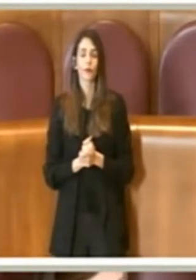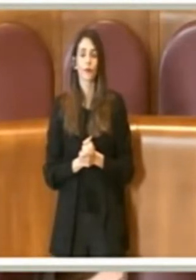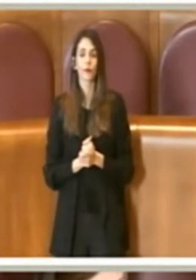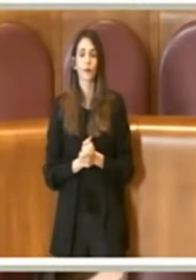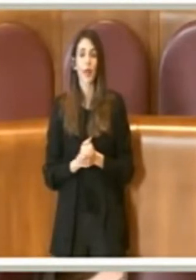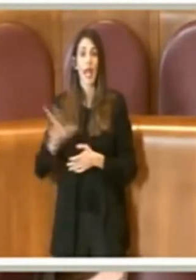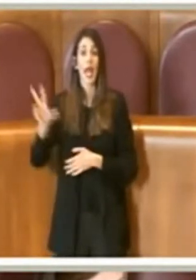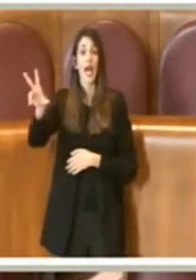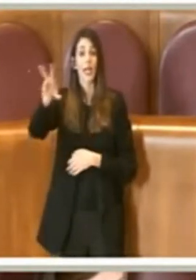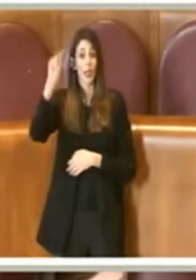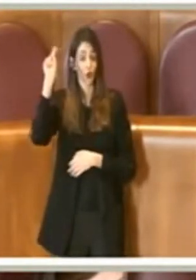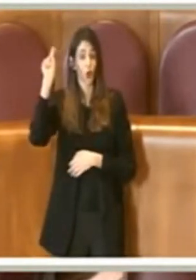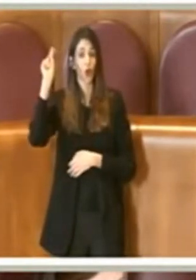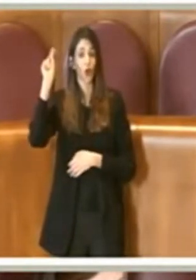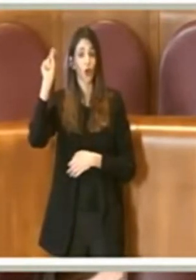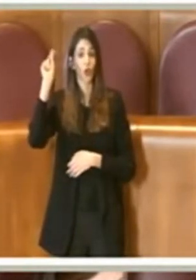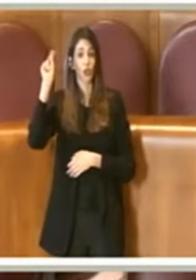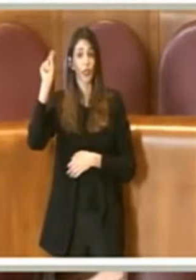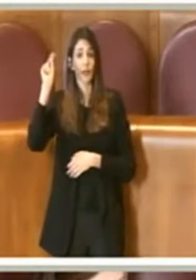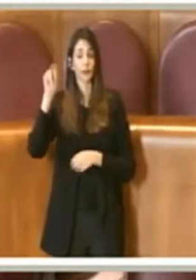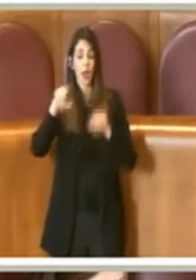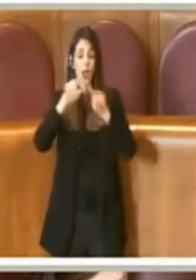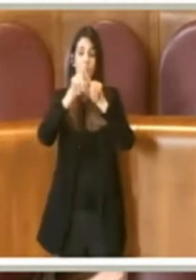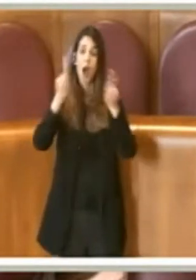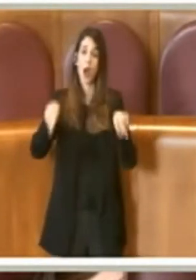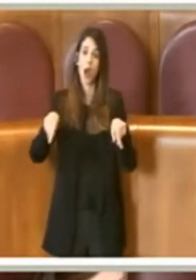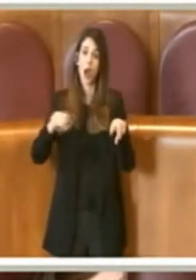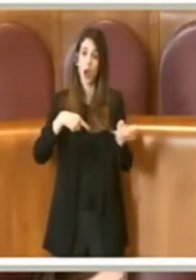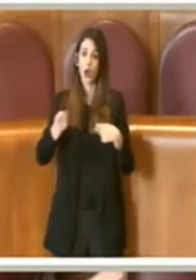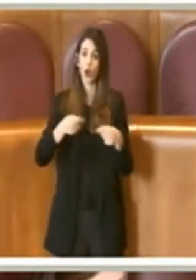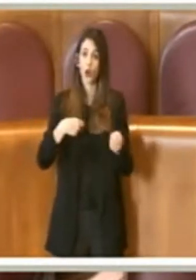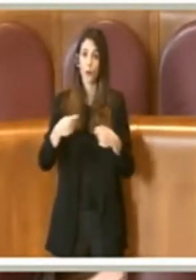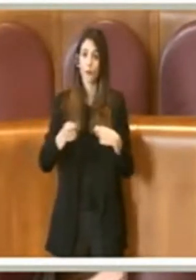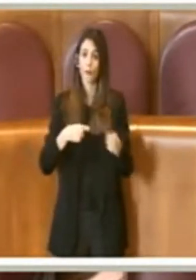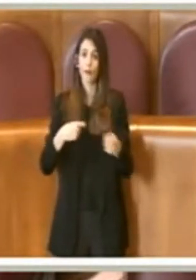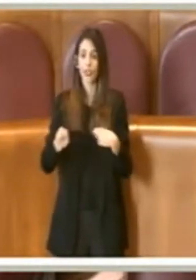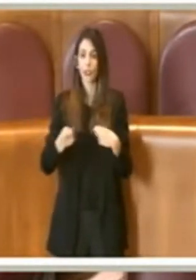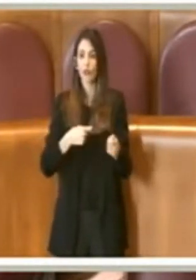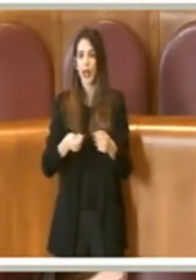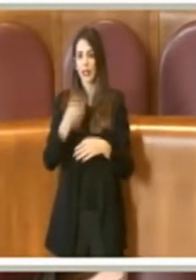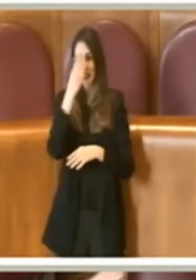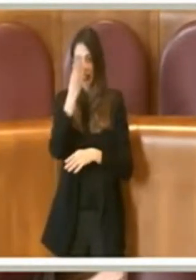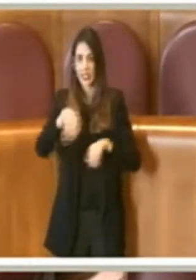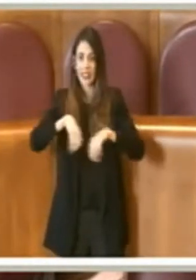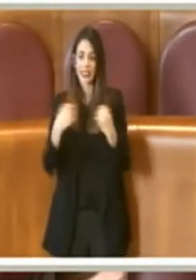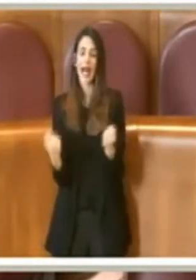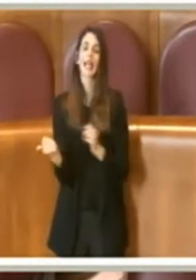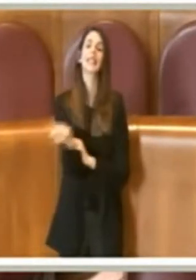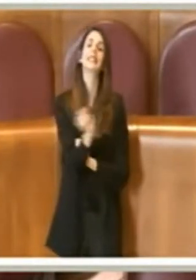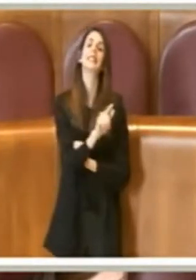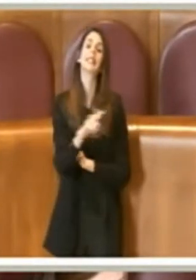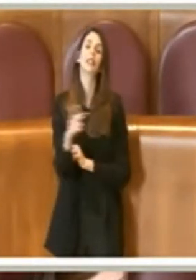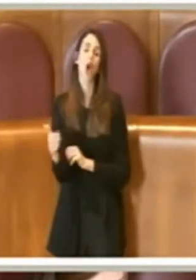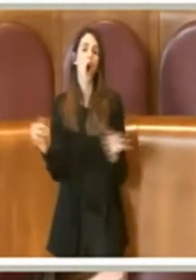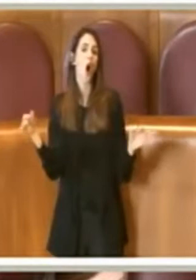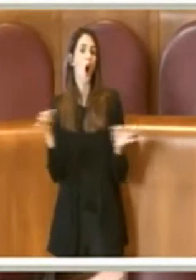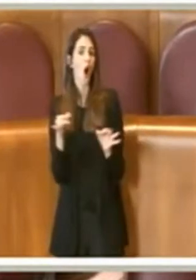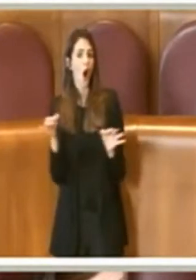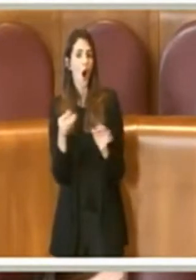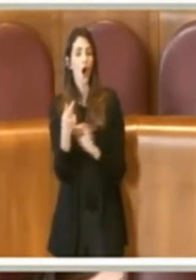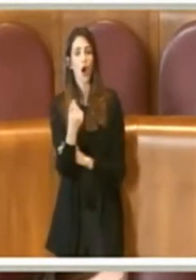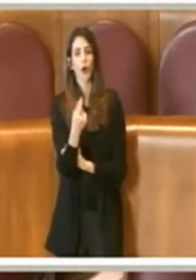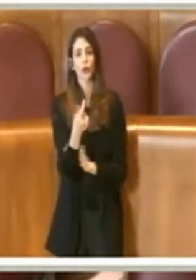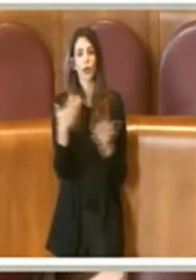riconoscere agli esercizi commerciali che dovessero aver subito una diminuzione di